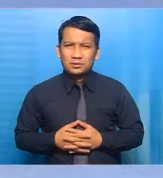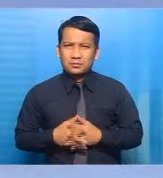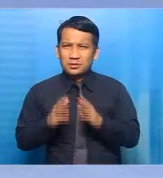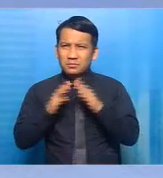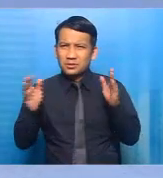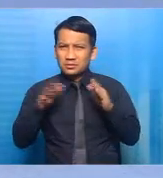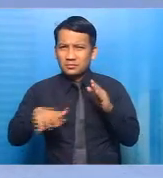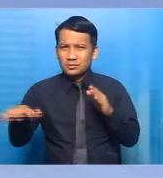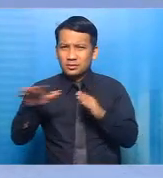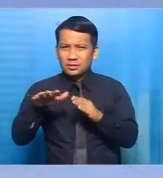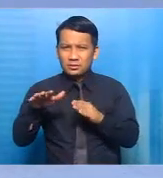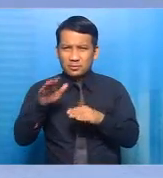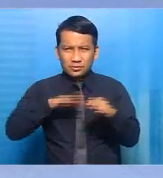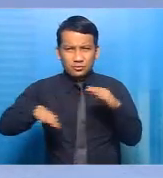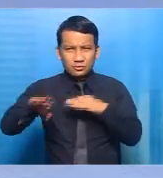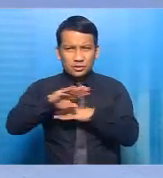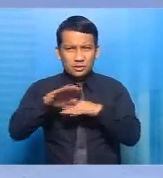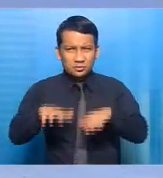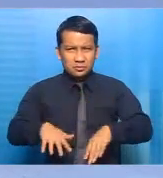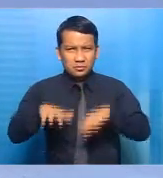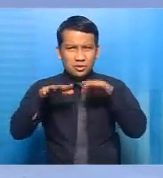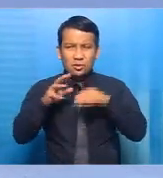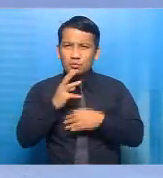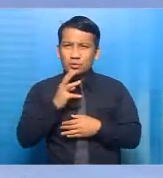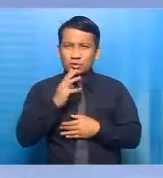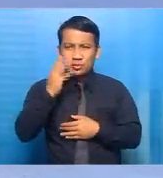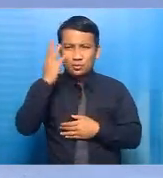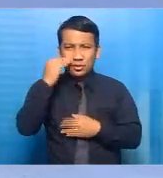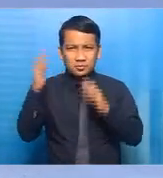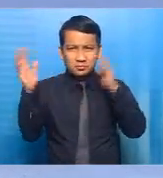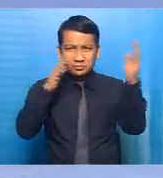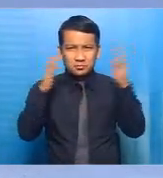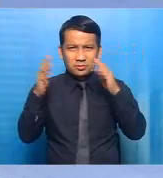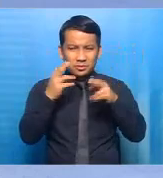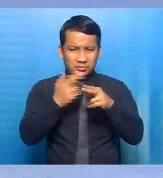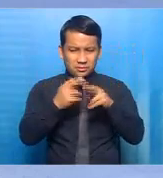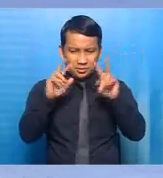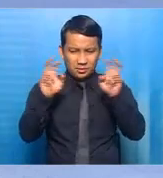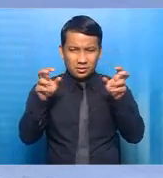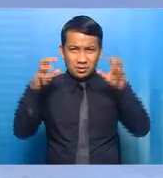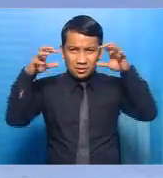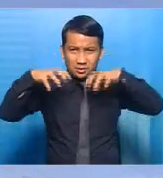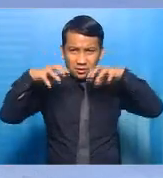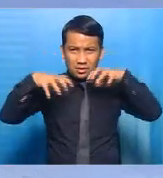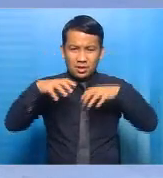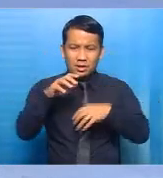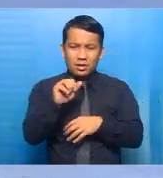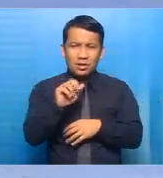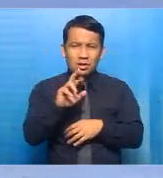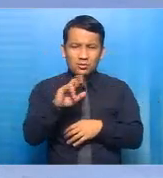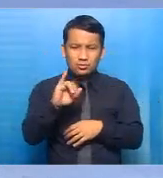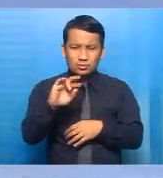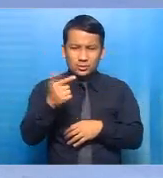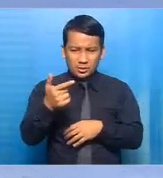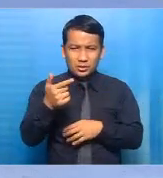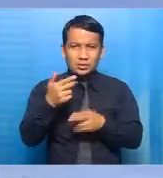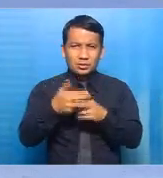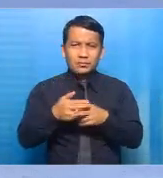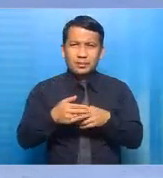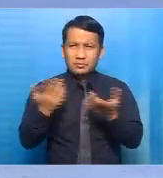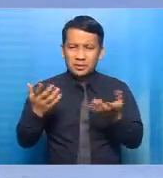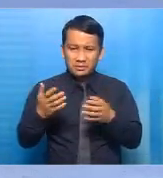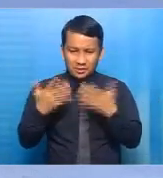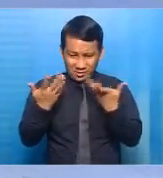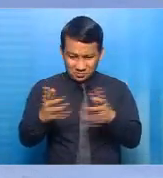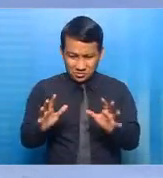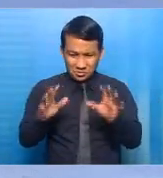Malaking bahagi ng Surigao del Sur ang nalubog sa baha dahil sa bagyong Auring. Pagkahupa ng baha, pahirapan naman sa paglilinis ng putik